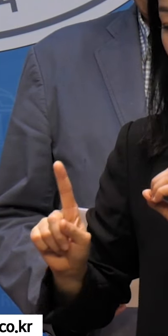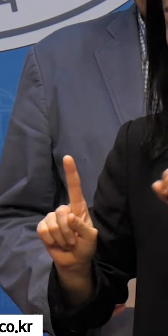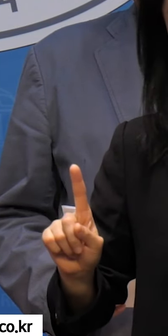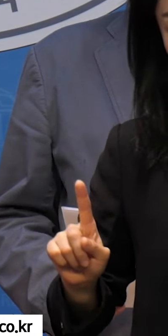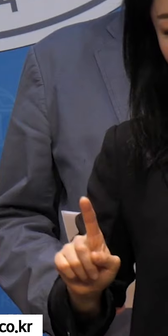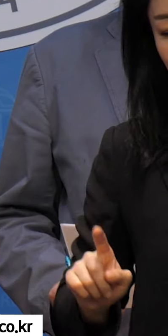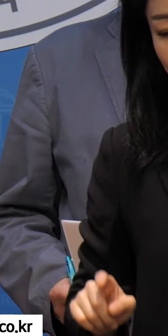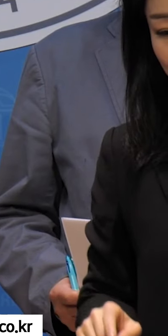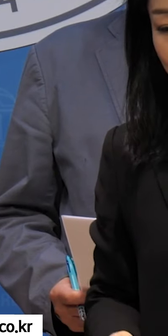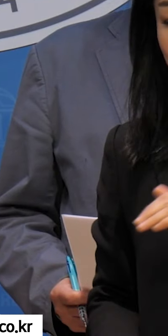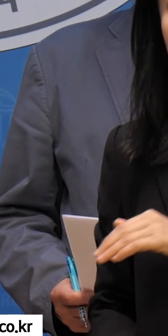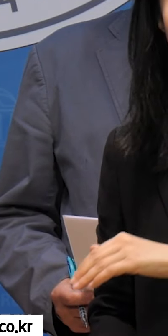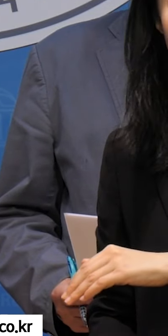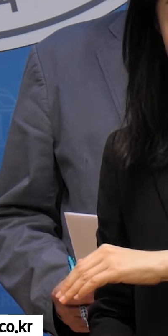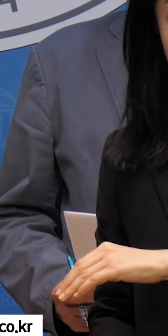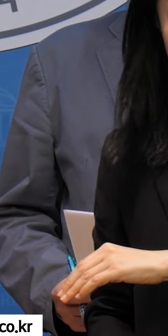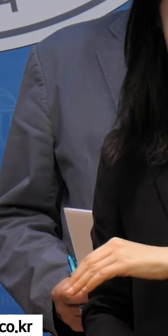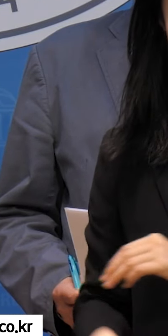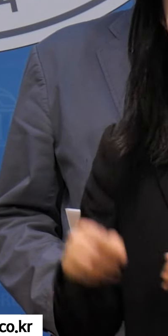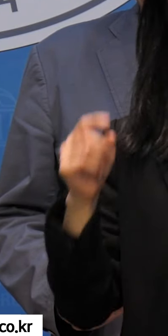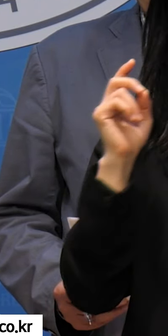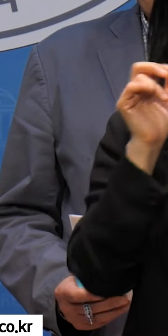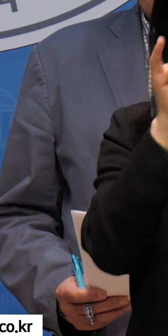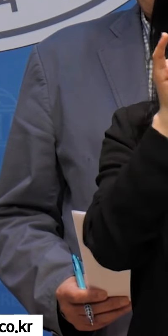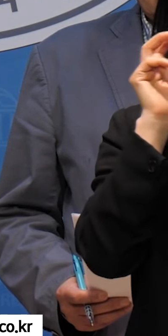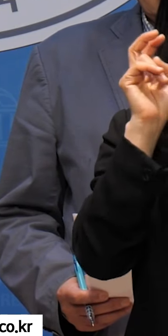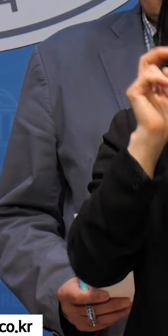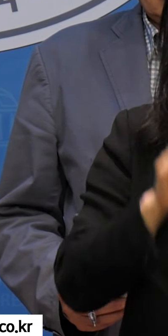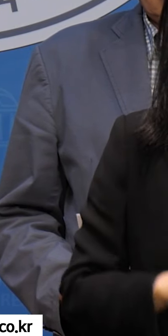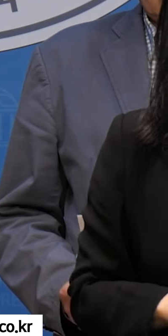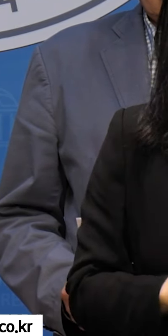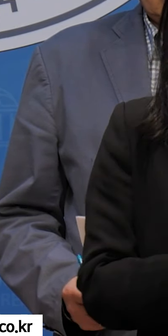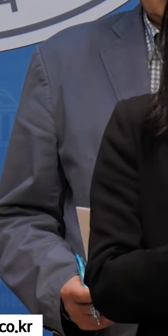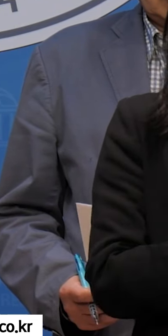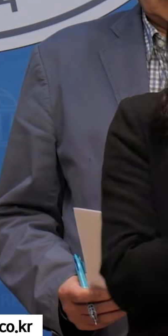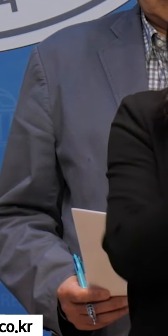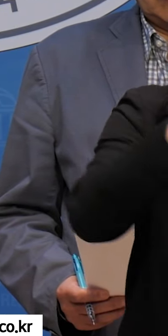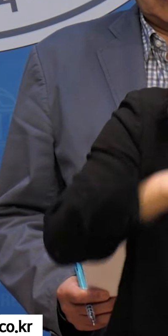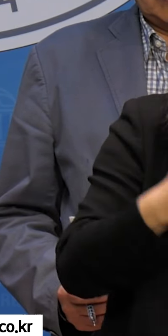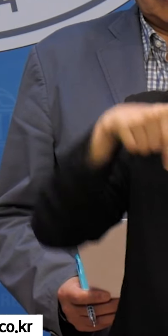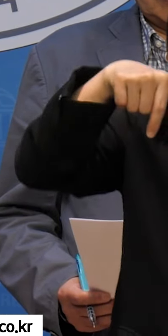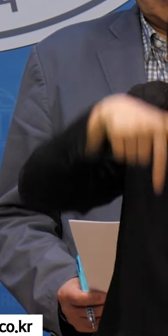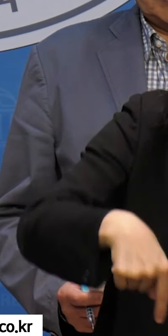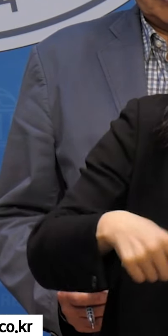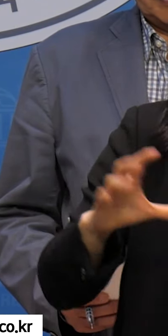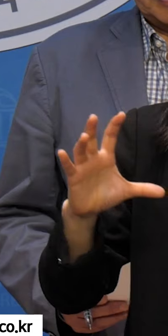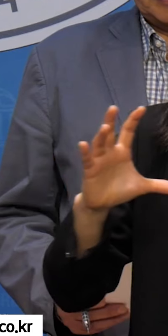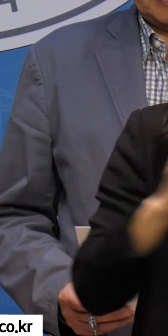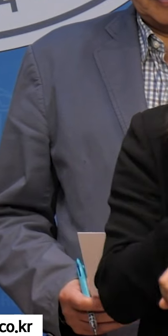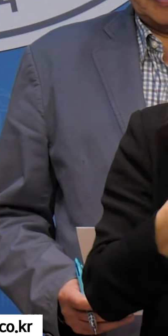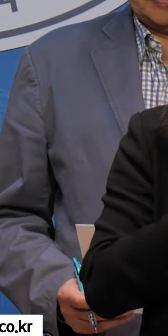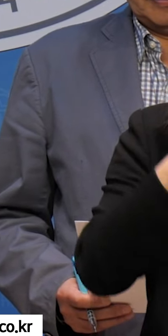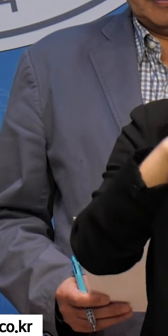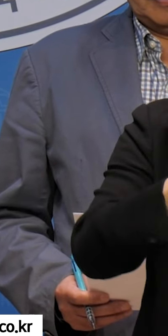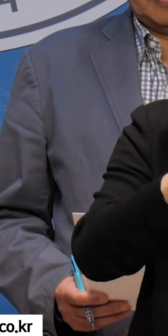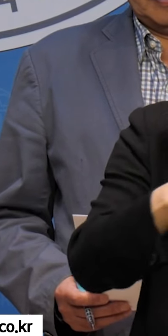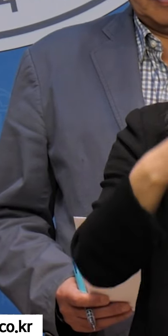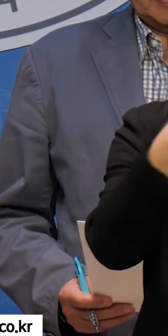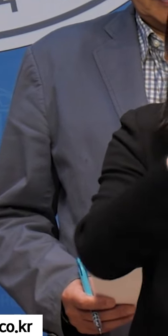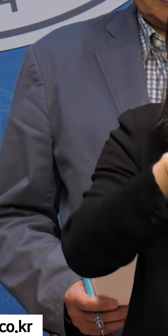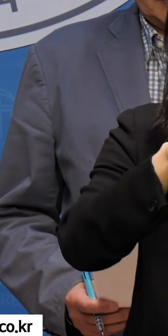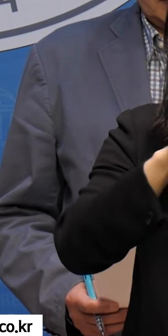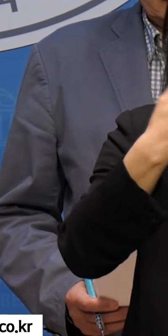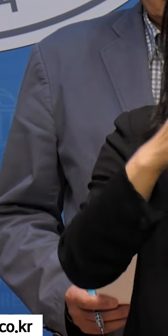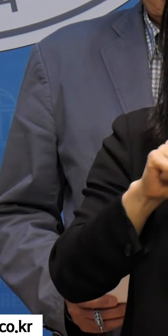0.61%가 될 것이라고 전망한다. 시군구의 소멸 고위험 지역은